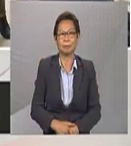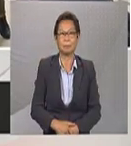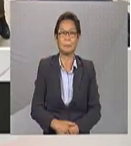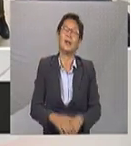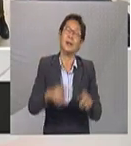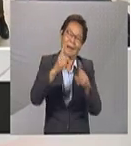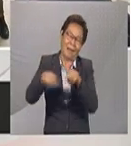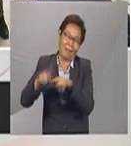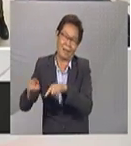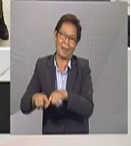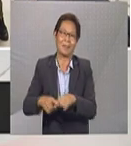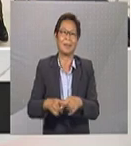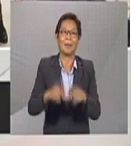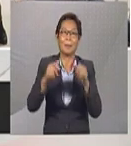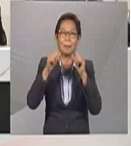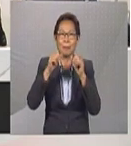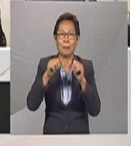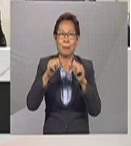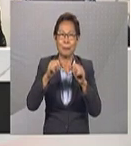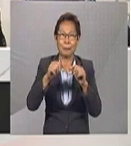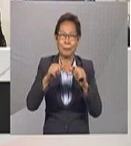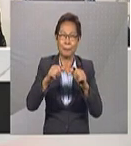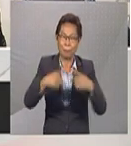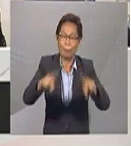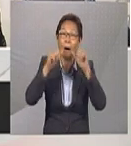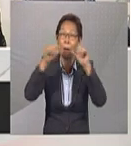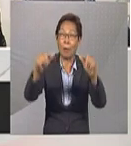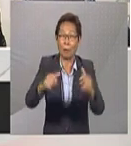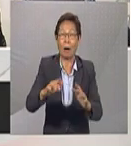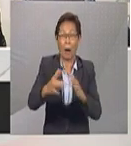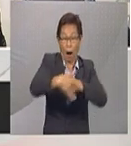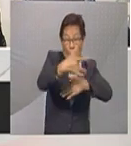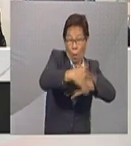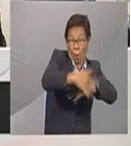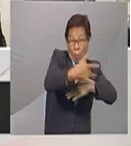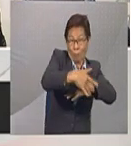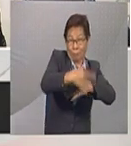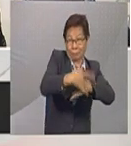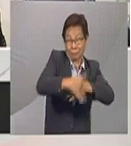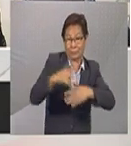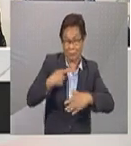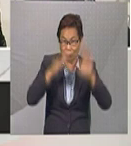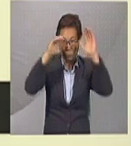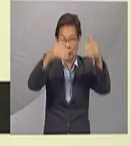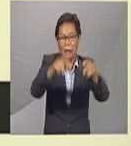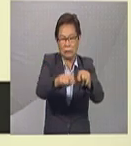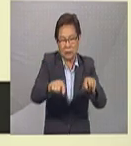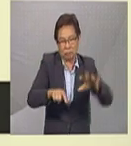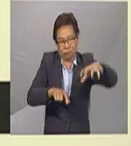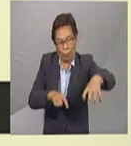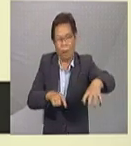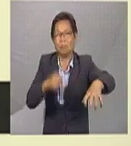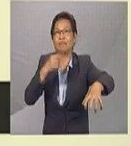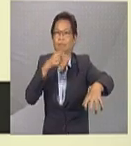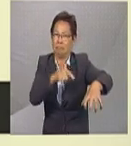Premis awam macam-macam lah, public area lah. Tetapi peringkat awal ni kita tumpukan ke red zone dulu. Kawasan-kawasan